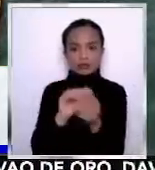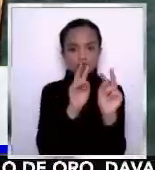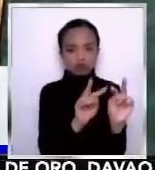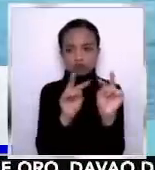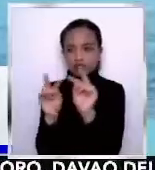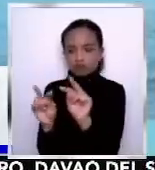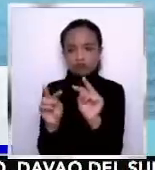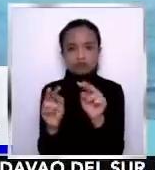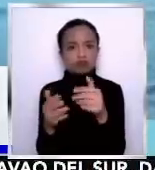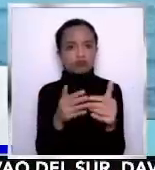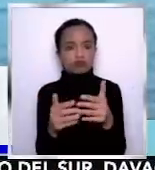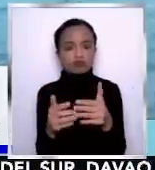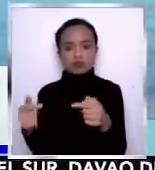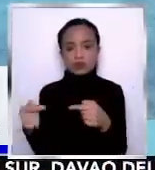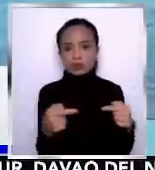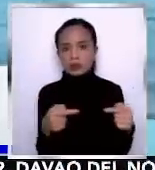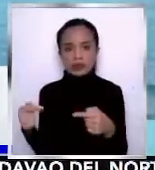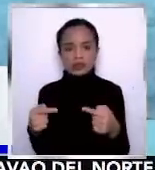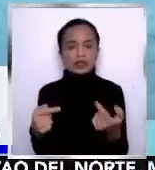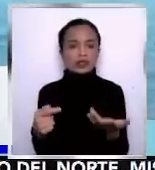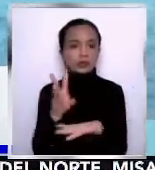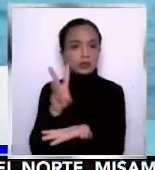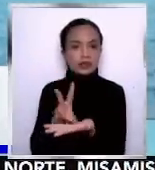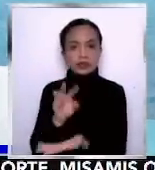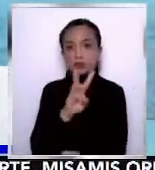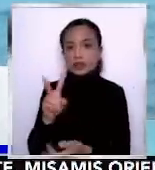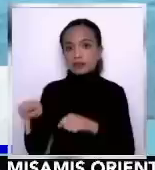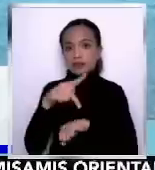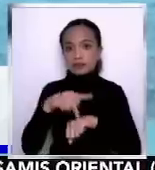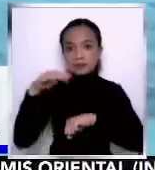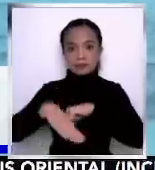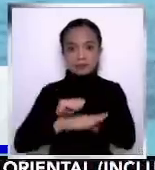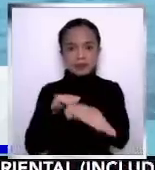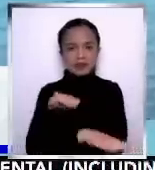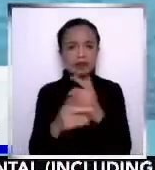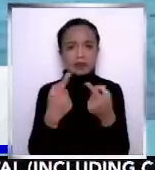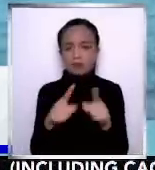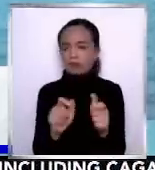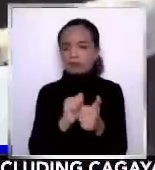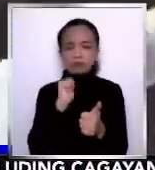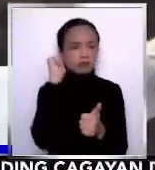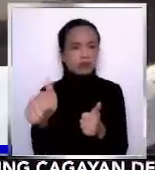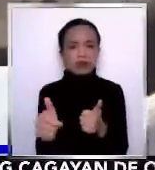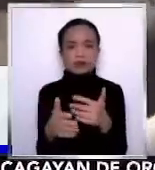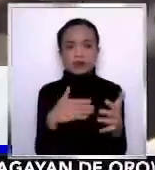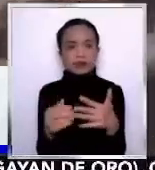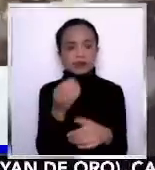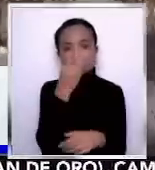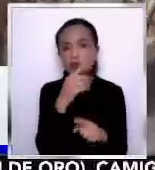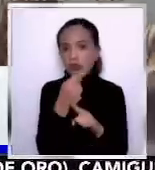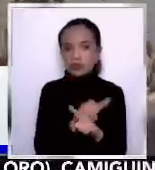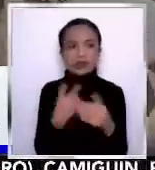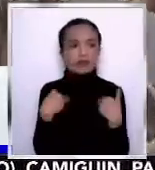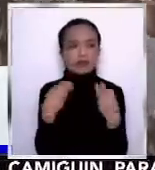ng agawan ng teritoryo sa West Philippine Sea. Dahil sa sobrang layo, kada buwan lamang nakakapaghatid ng pagkain at